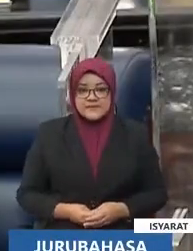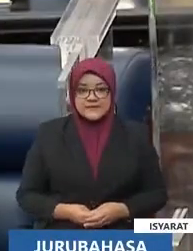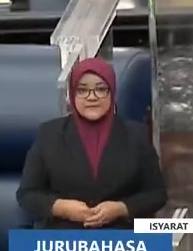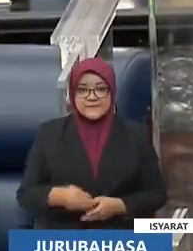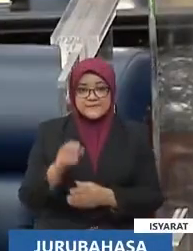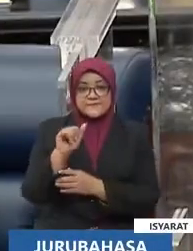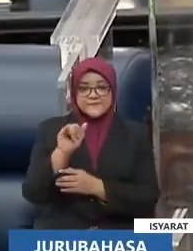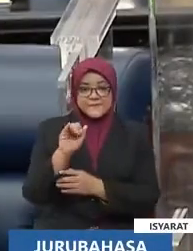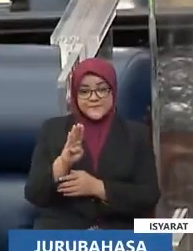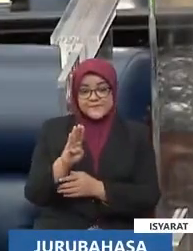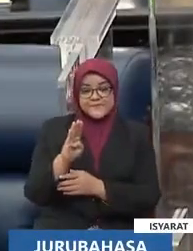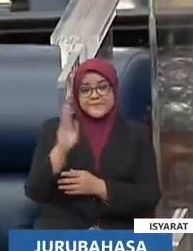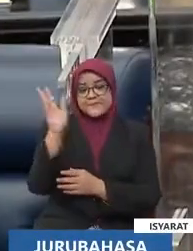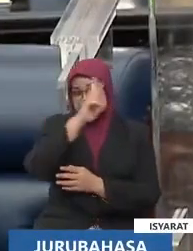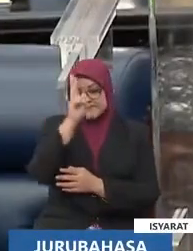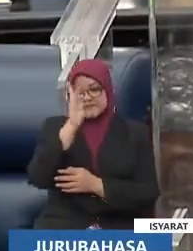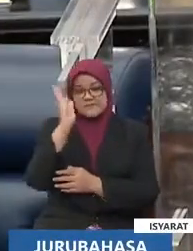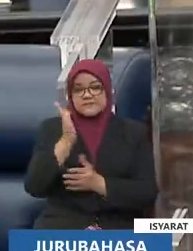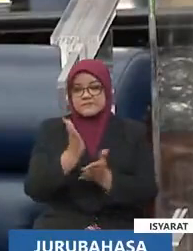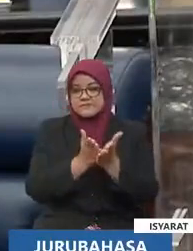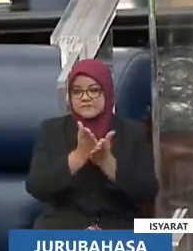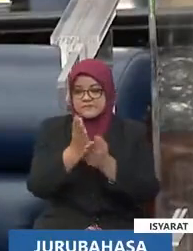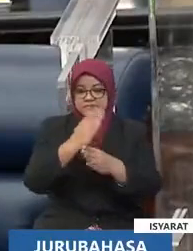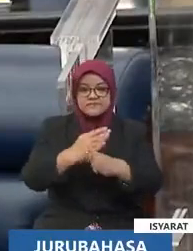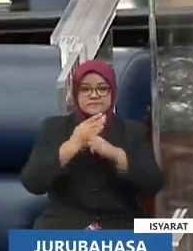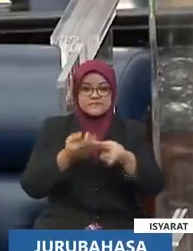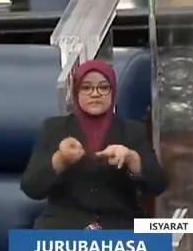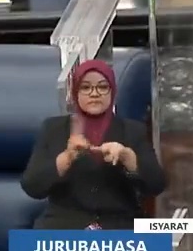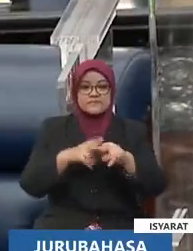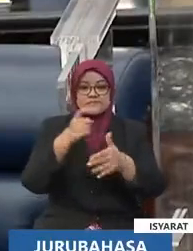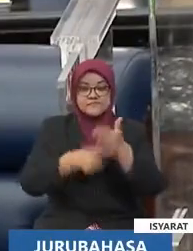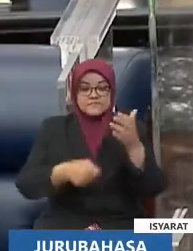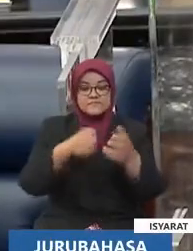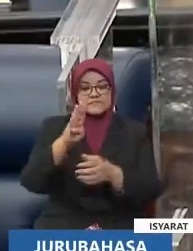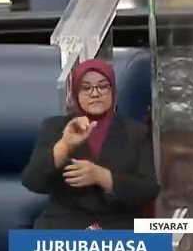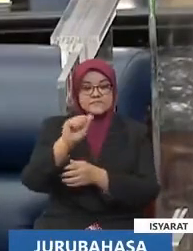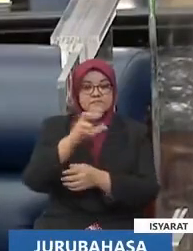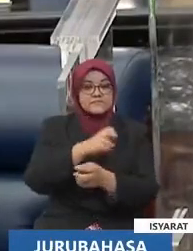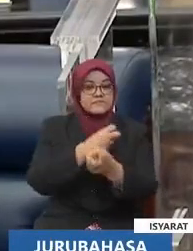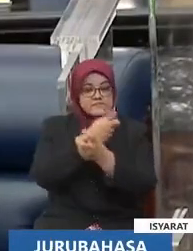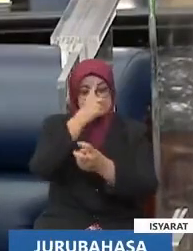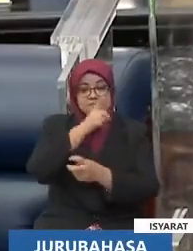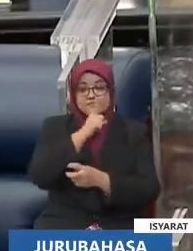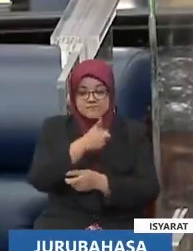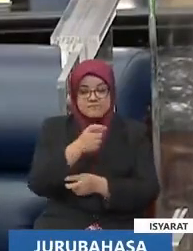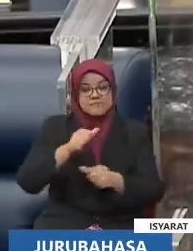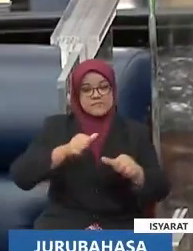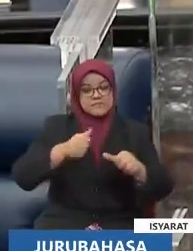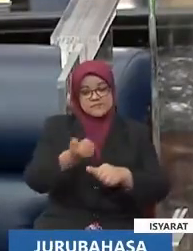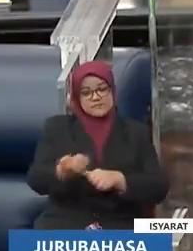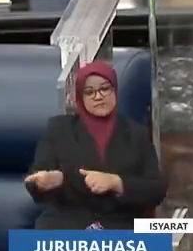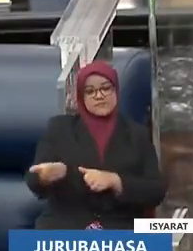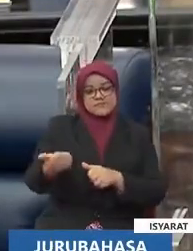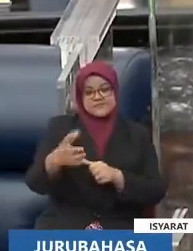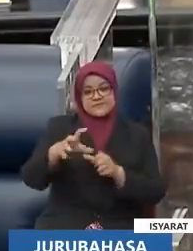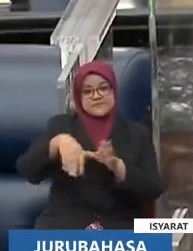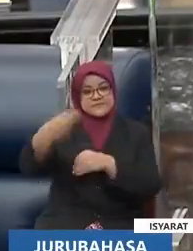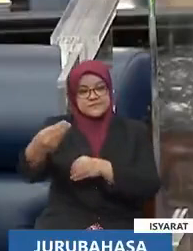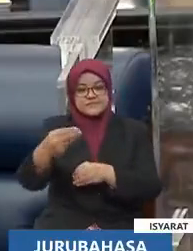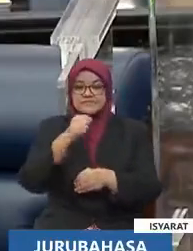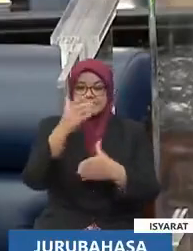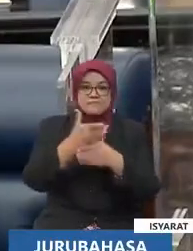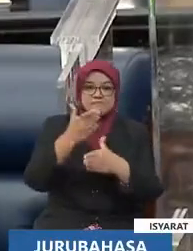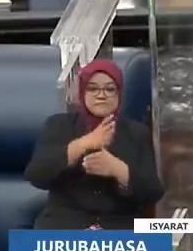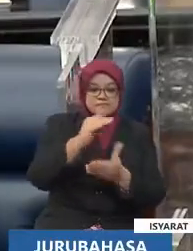yang hormat ledakan akan terus mengambil langkah menangani kenaikan harga baja dan racun bagi memastikan productivity pengeluaran tidak